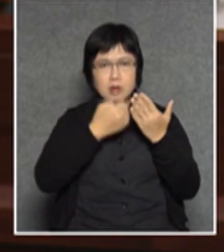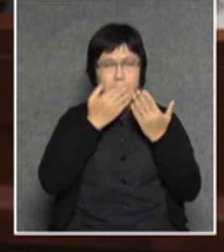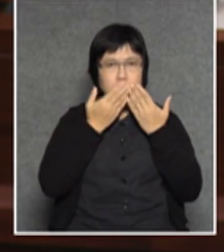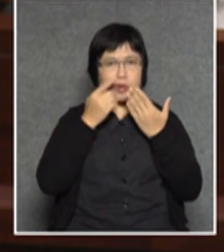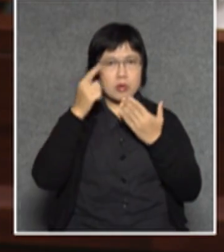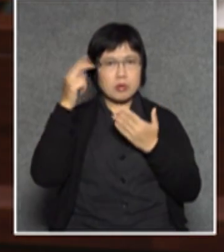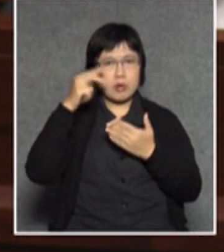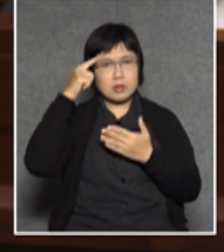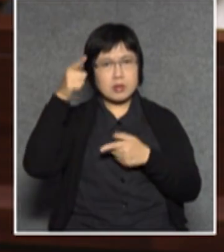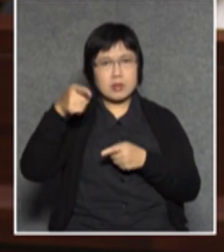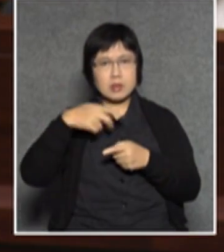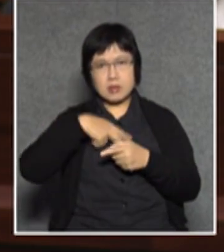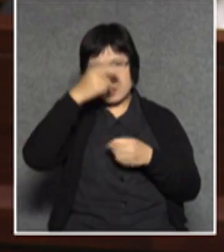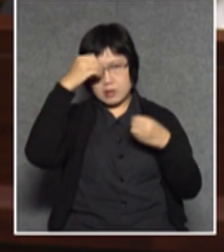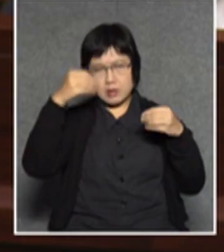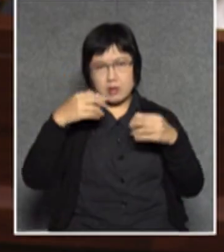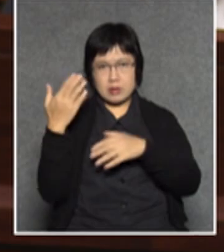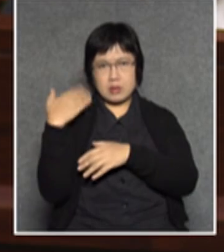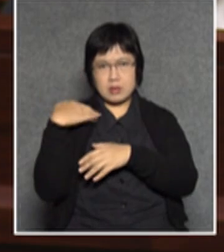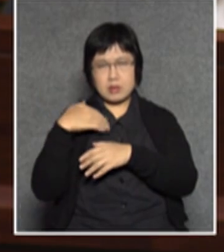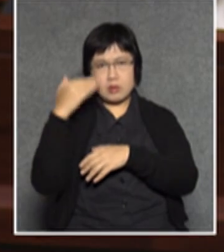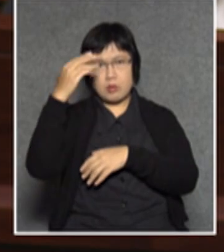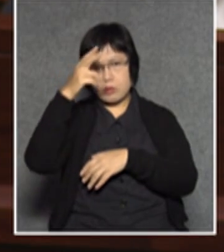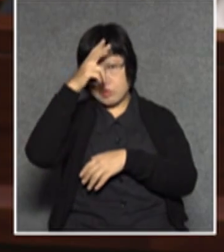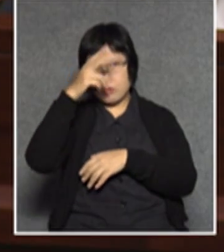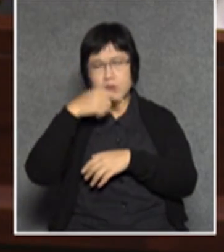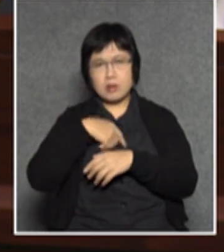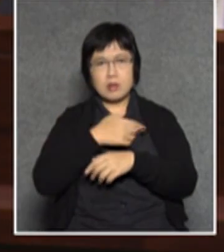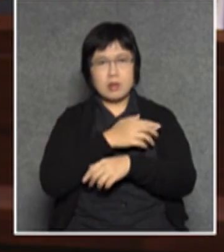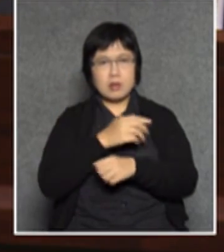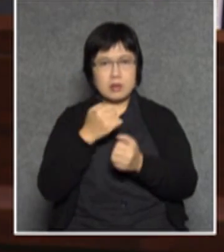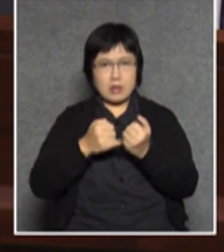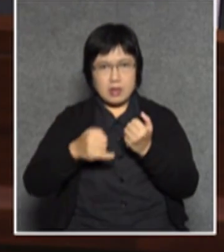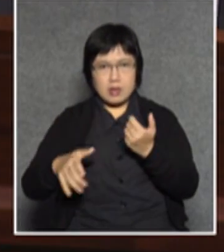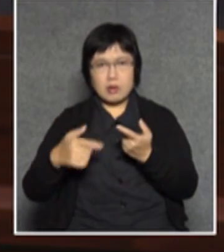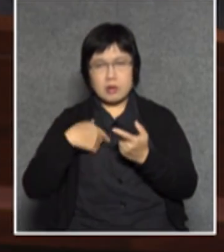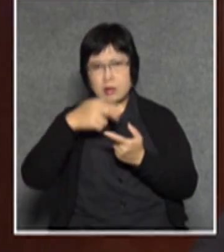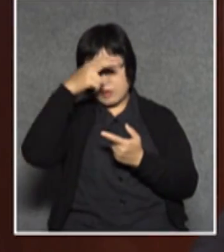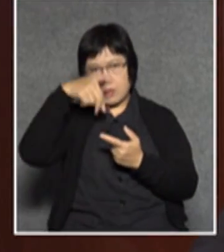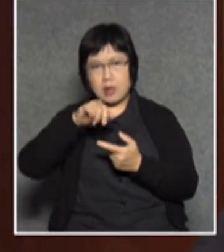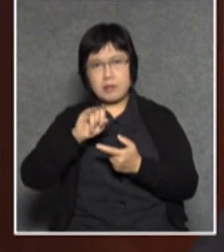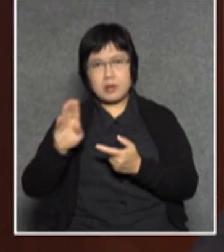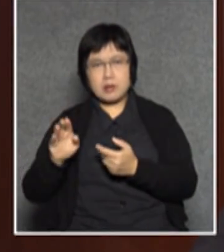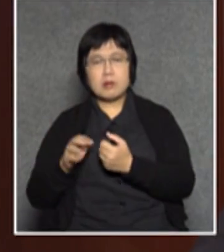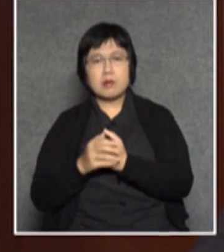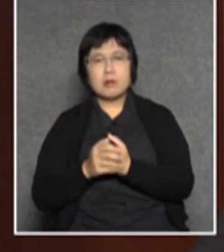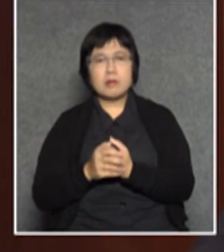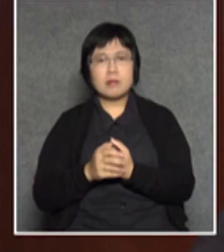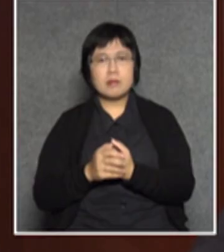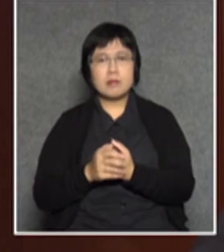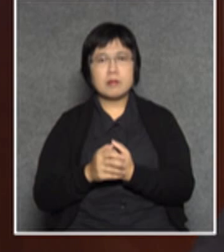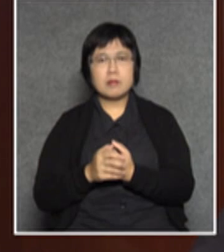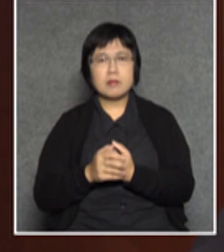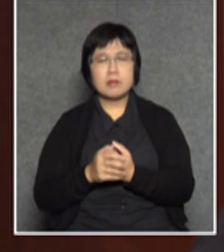育局嘅前高級官員啊，仔女或者我哋嘅行政處長冚唪唥都係讀 IB 嘅。 局長，